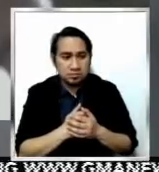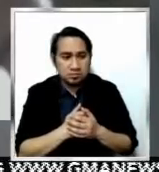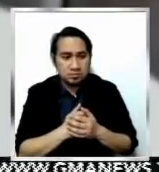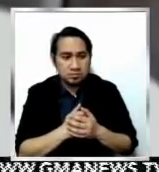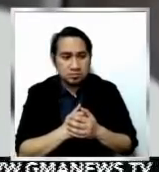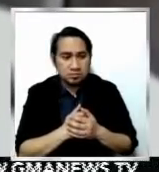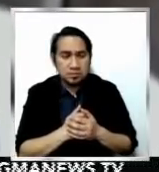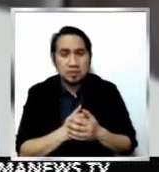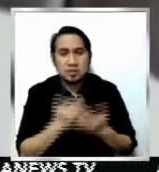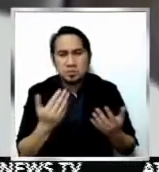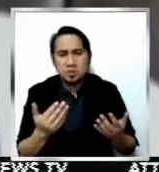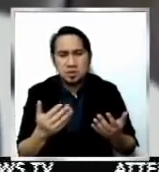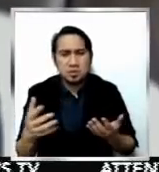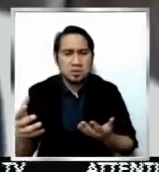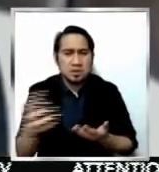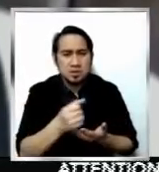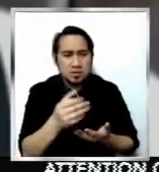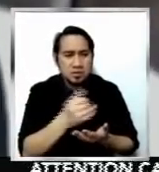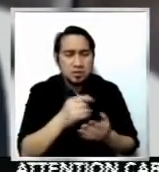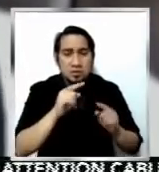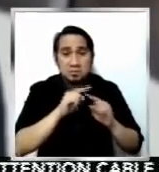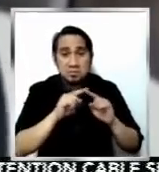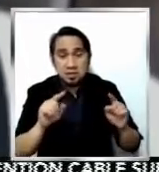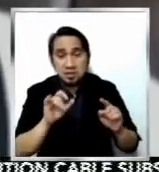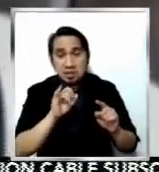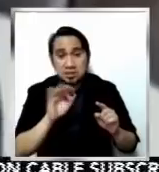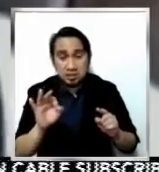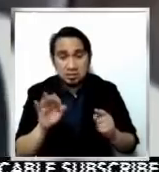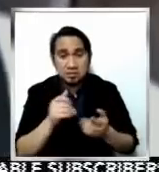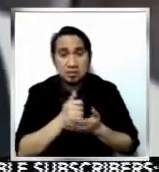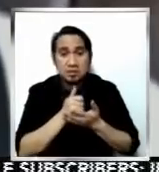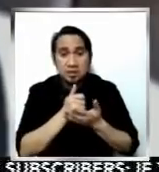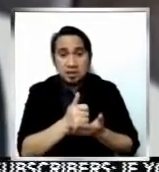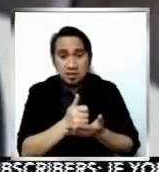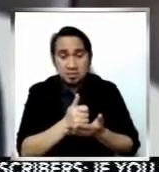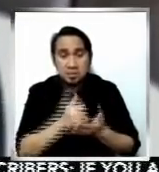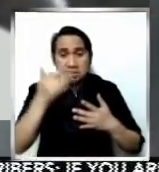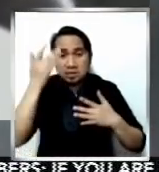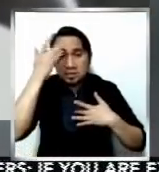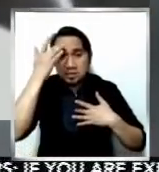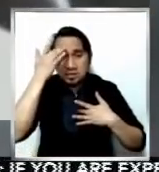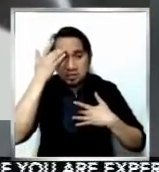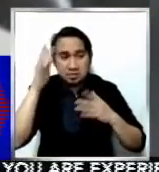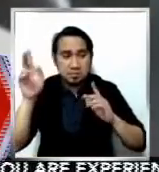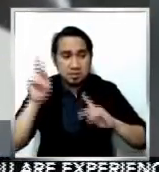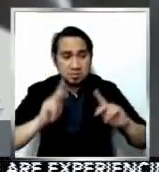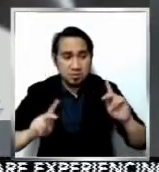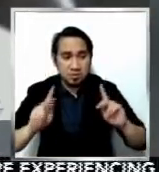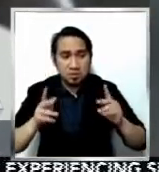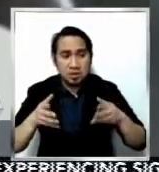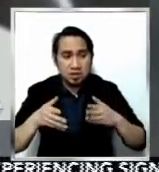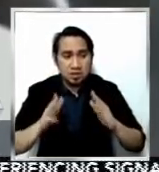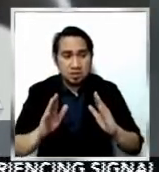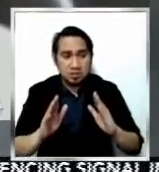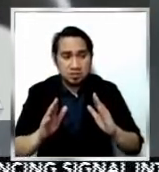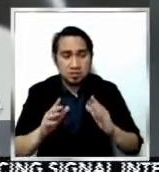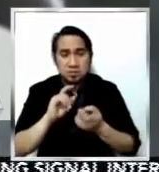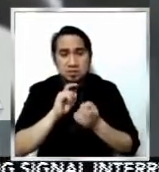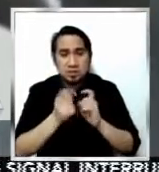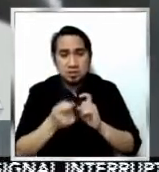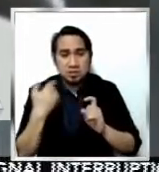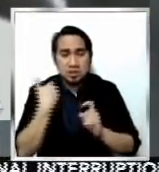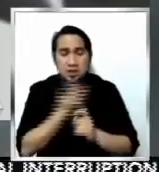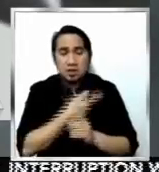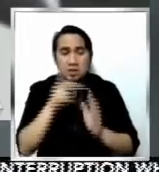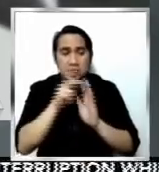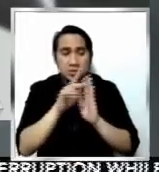those things. If it is helping our sick people, bakit hindi natin payagan? Palitan natin policy natin. Pumapayag naman